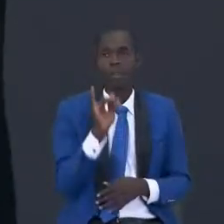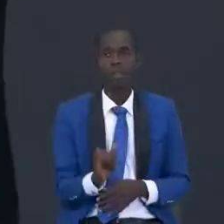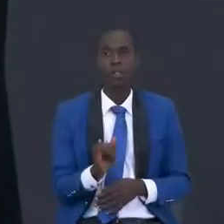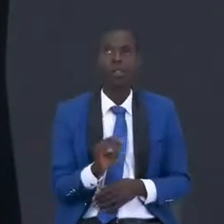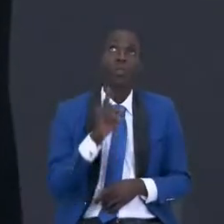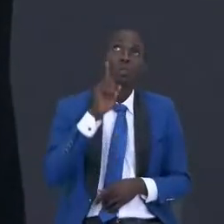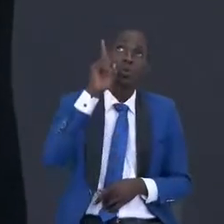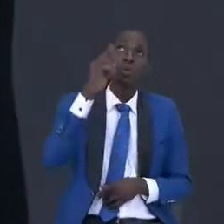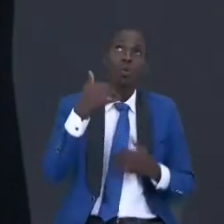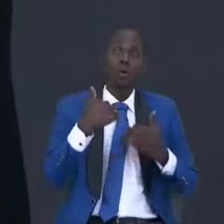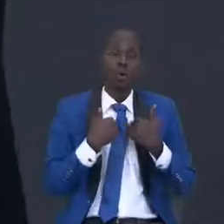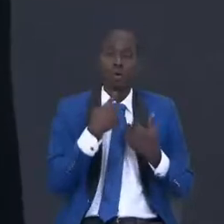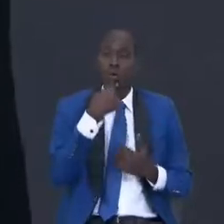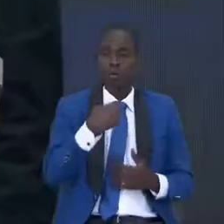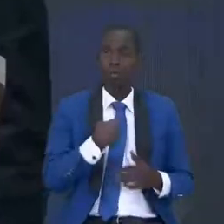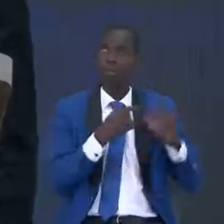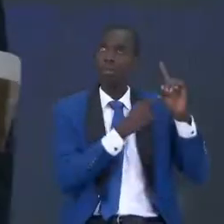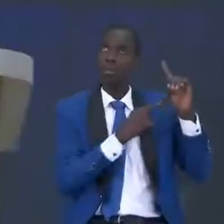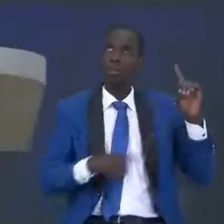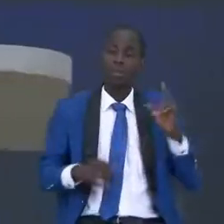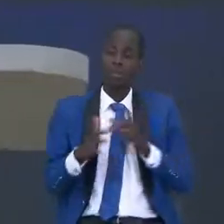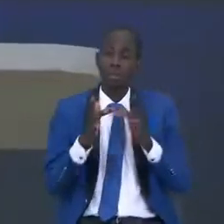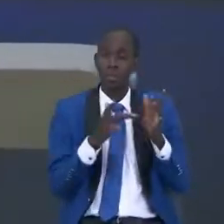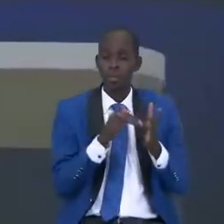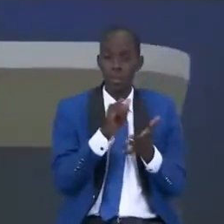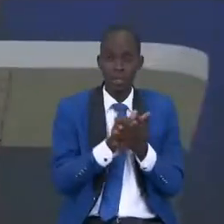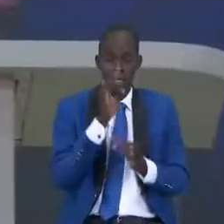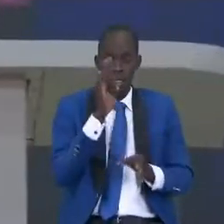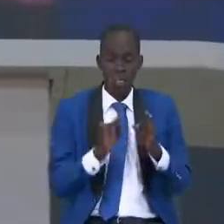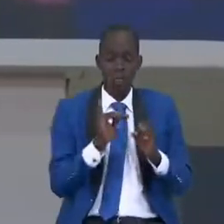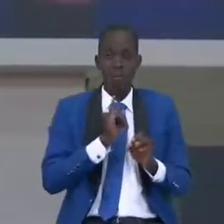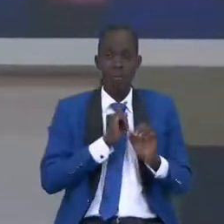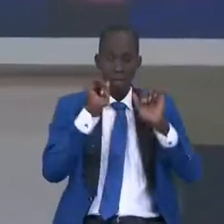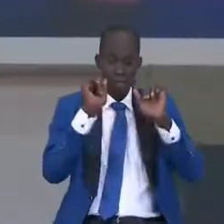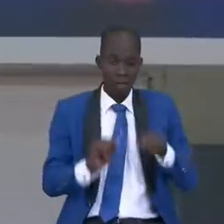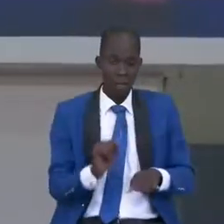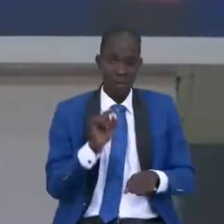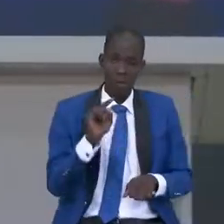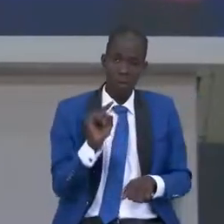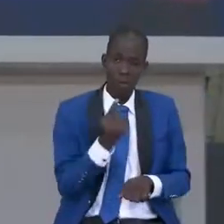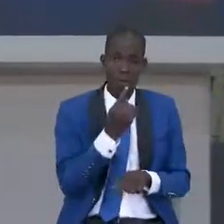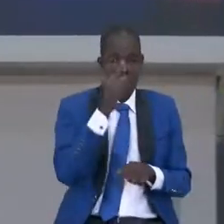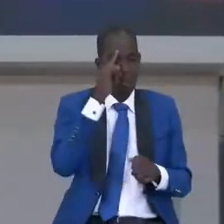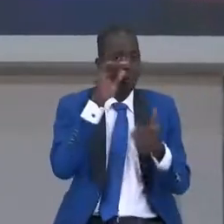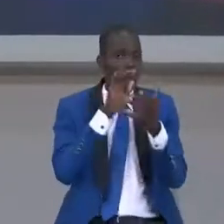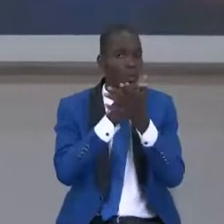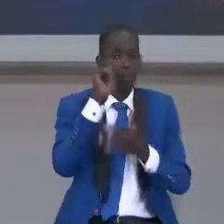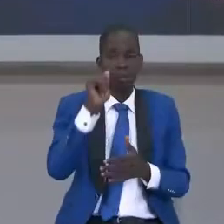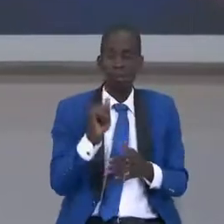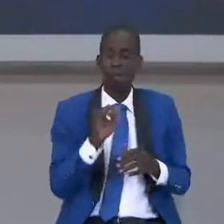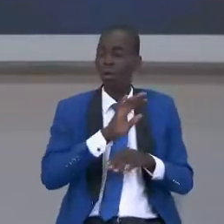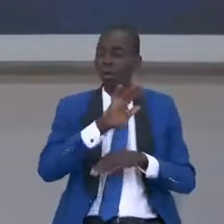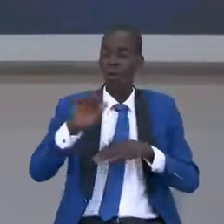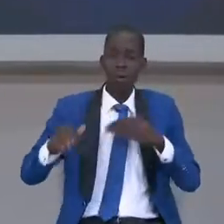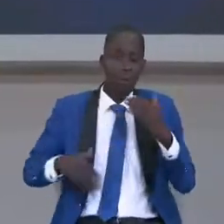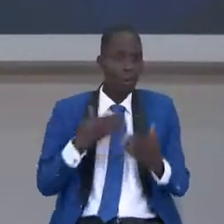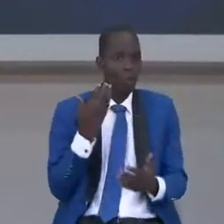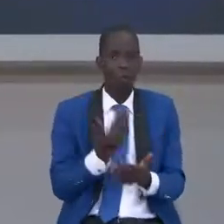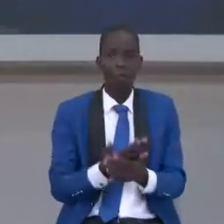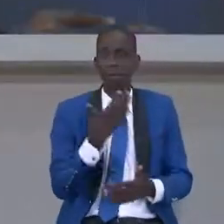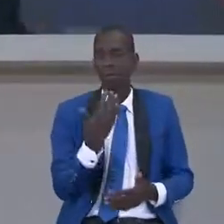m'as dit, Seigneur Jésus, que si je peux seulement croire, tout est possible, littéralement,